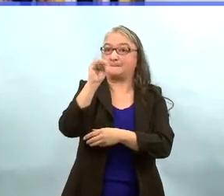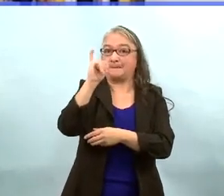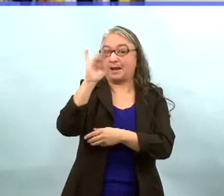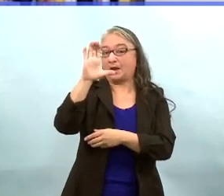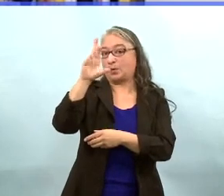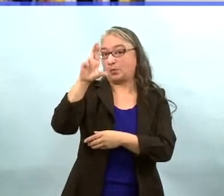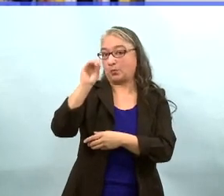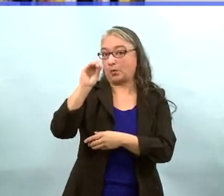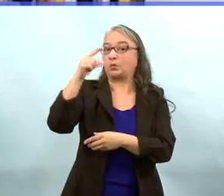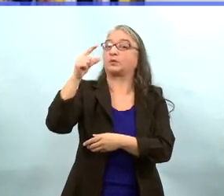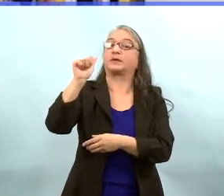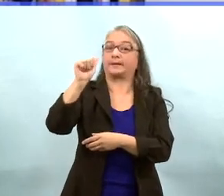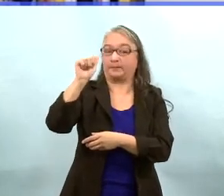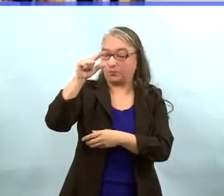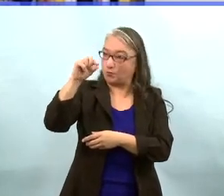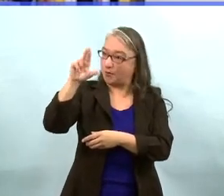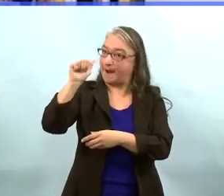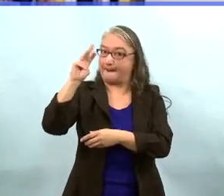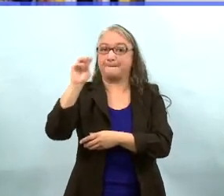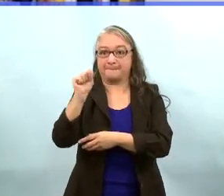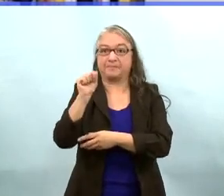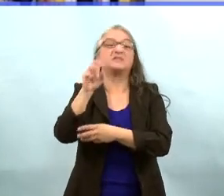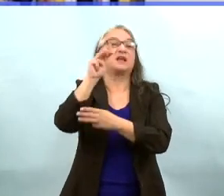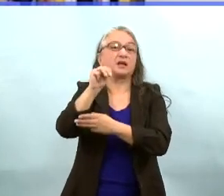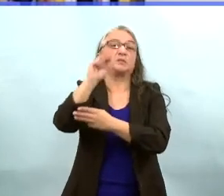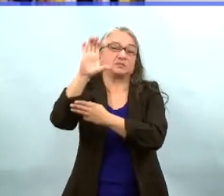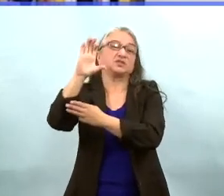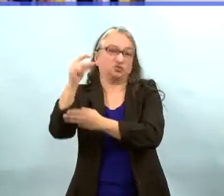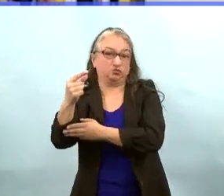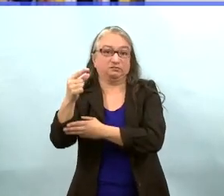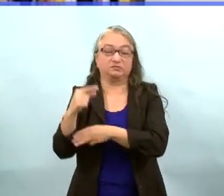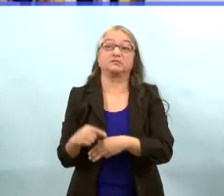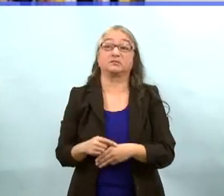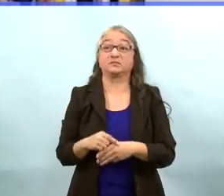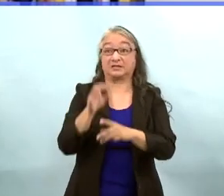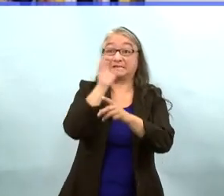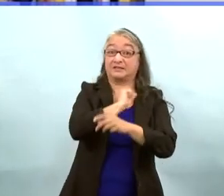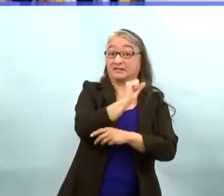la dose pour les adolescents et adultes qui est de 30 microgrammes.